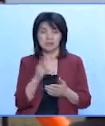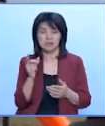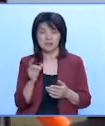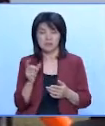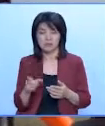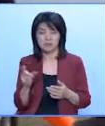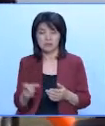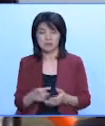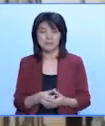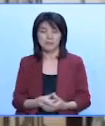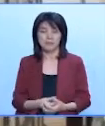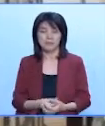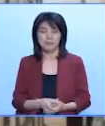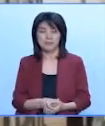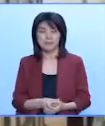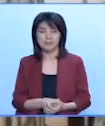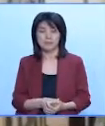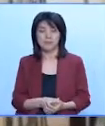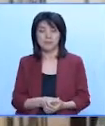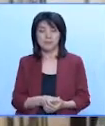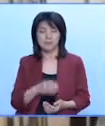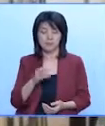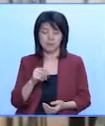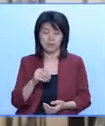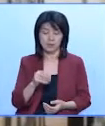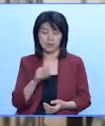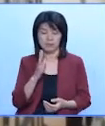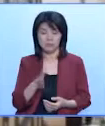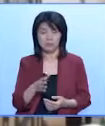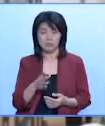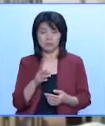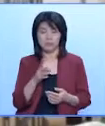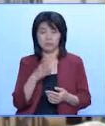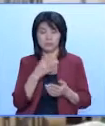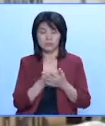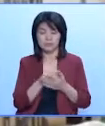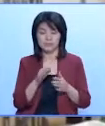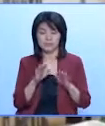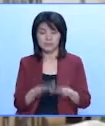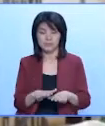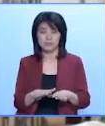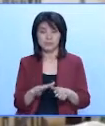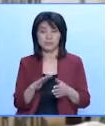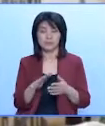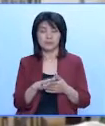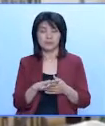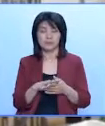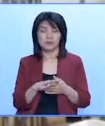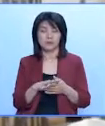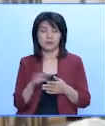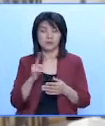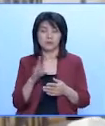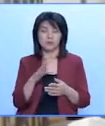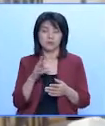пайдаланылады. Порошок мы будем разбавлять непосредственно на местах. Өзіміз еріткен препаратты қолдану дезинсекциямыздың